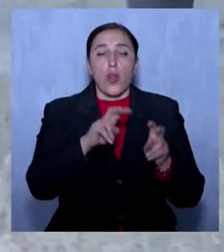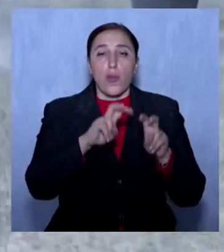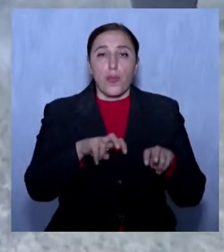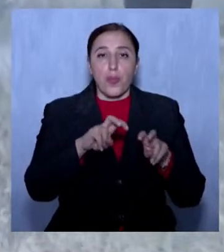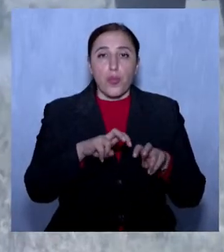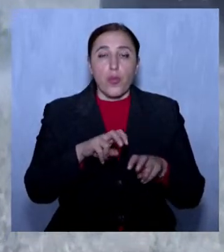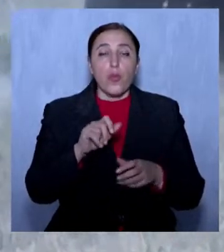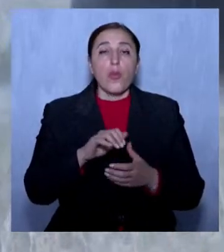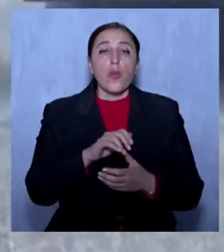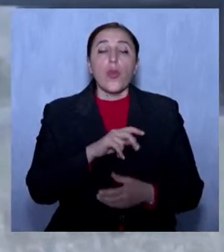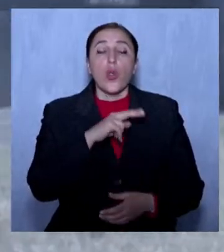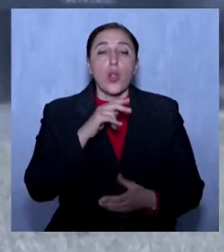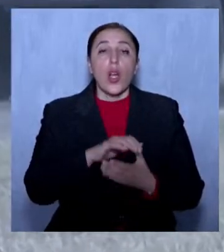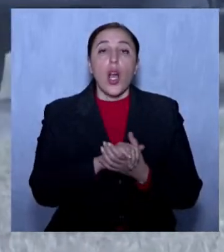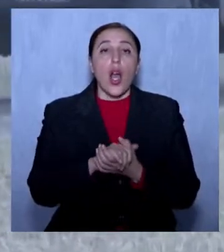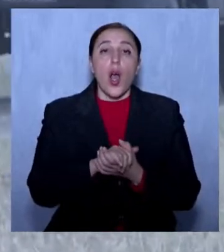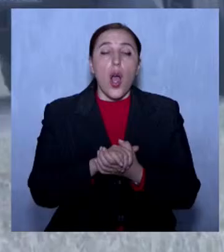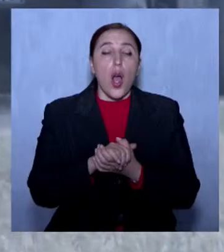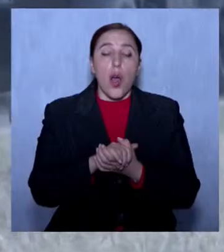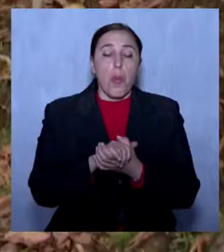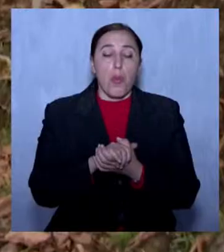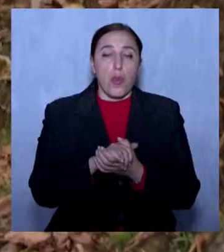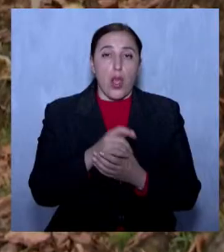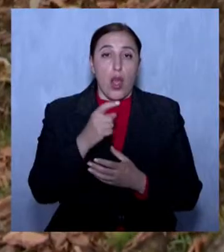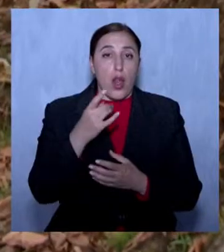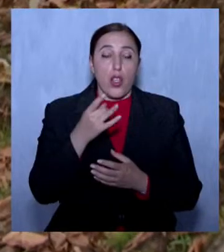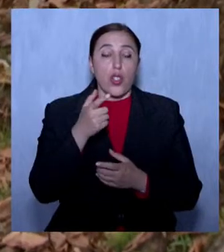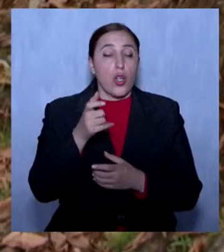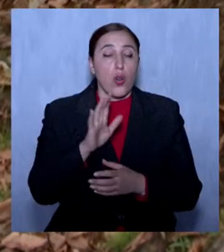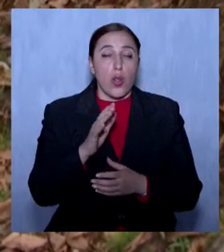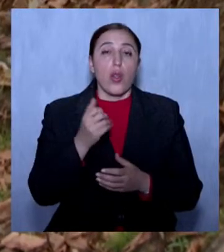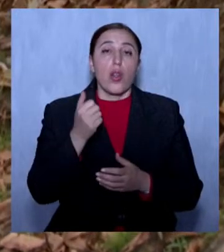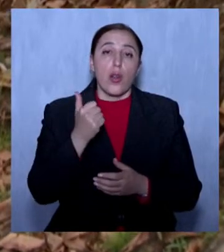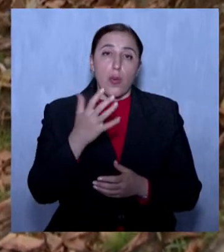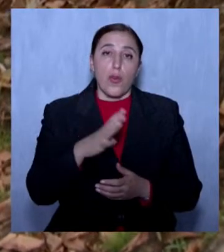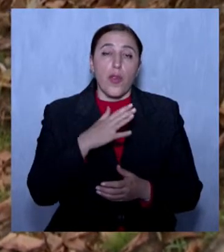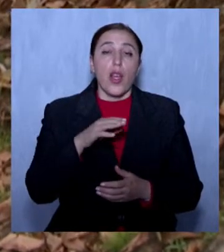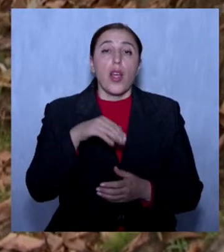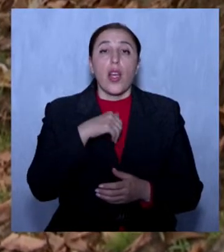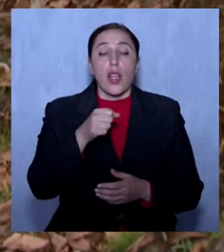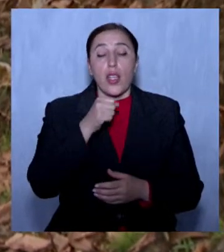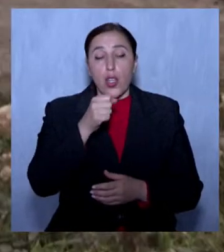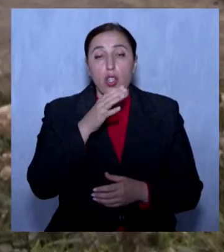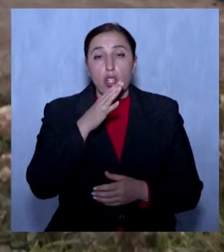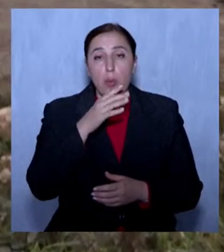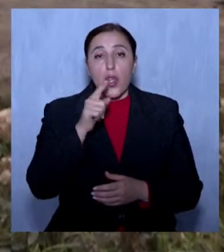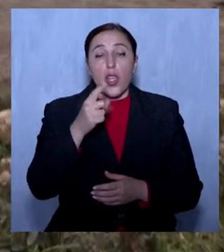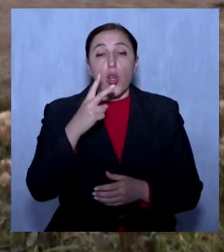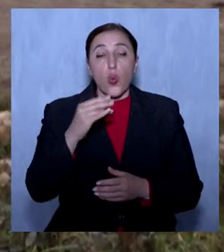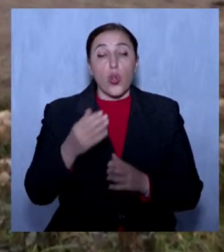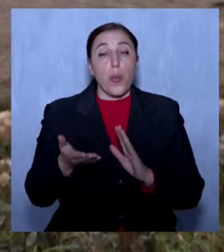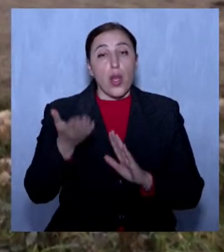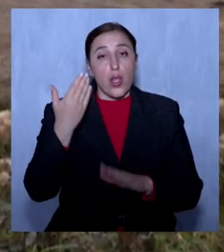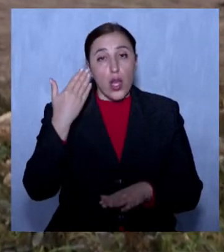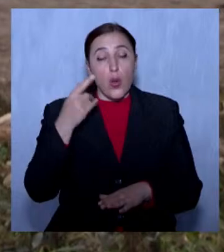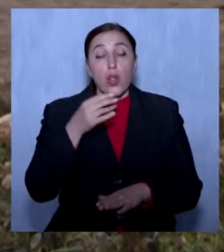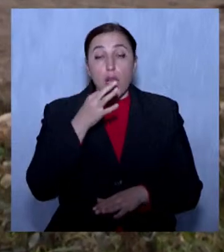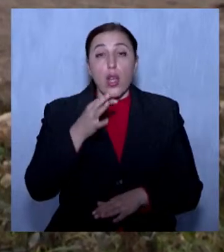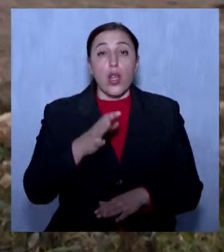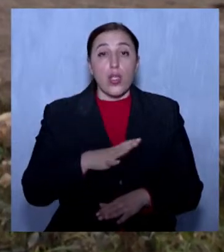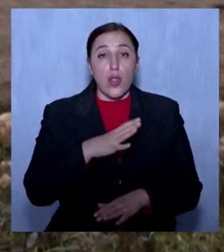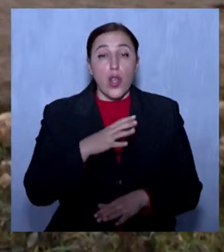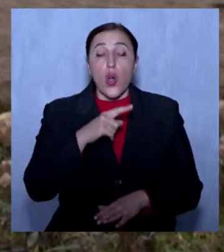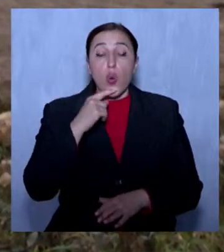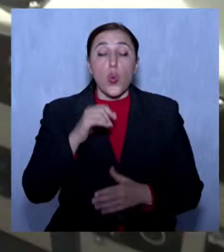են, սա խաղաղապաների ուղղությամբ առաջին գրակոցները չեն։ Թաղավարտի բնակիչը TV5-ի հետ զրույցում դեռ երկու շաբաթ առաջ էր պնդել, որ